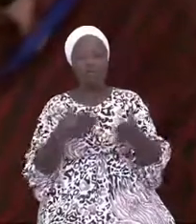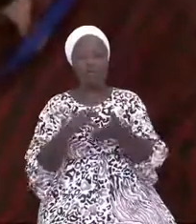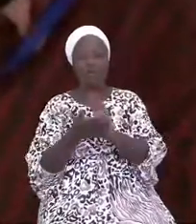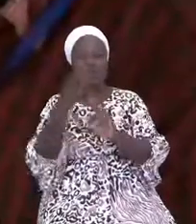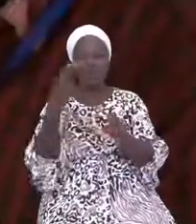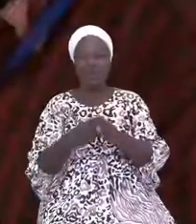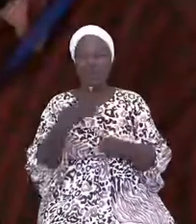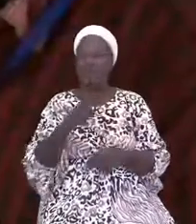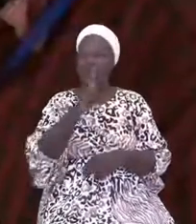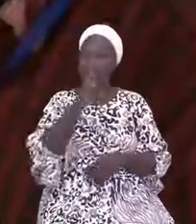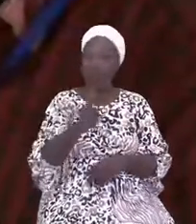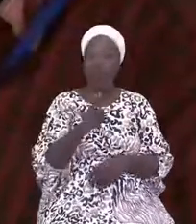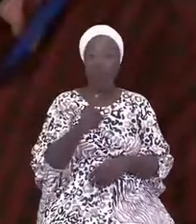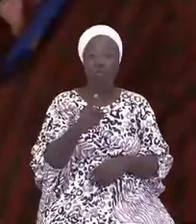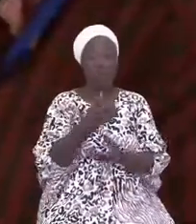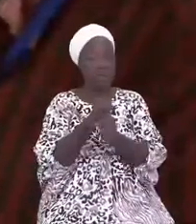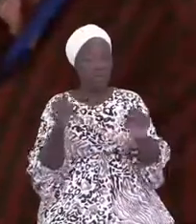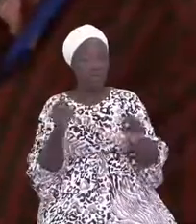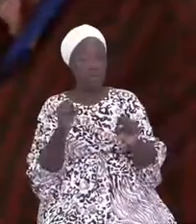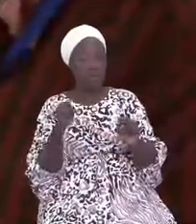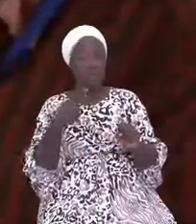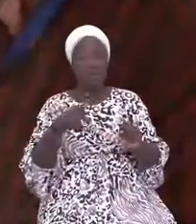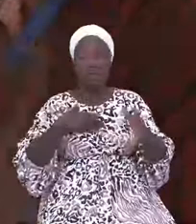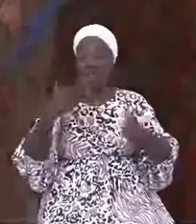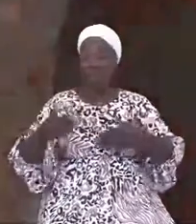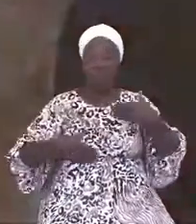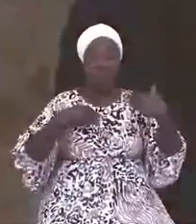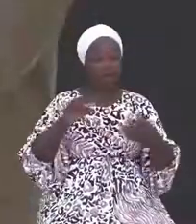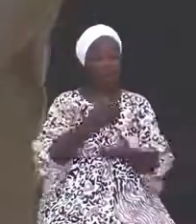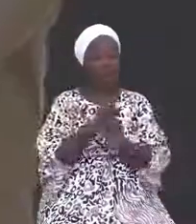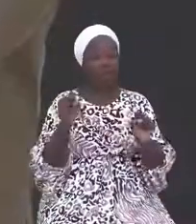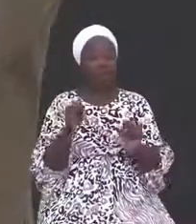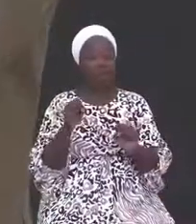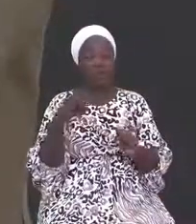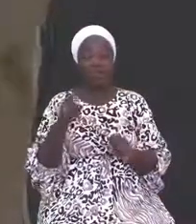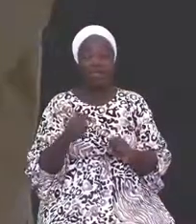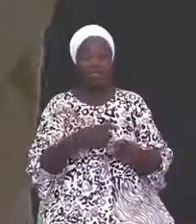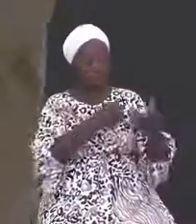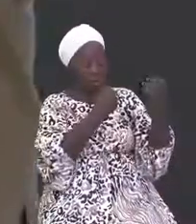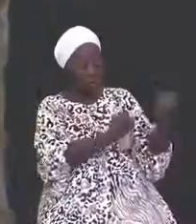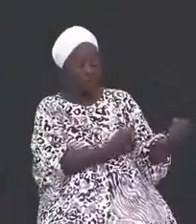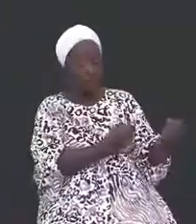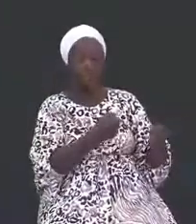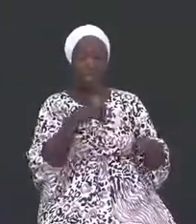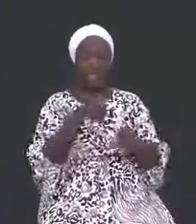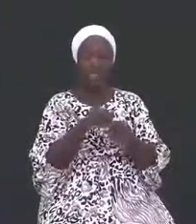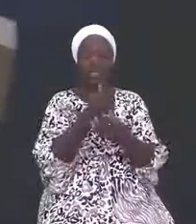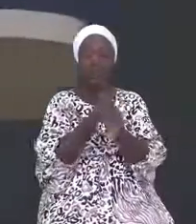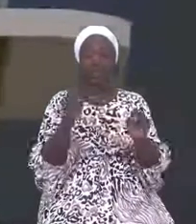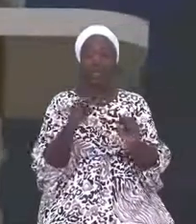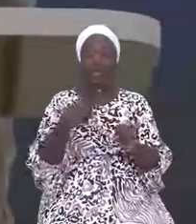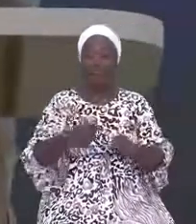La certitude du salut, la joie du salut, la confiance dans le salut,